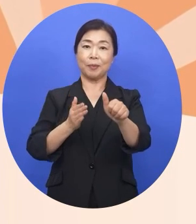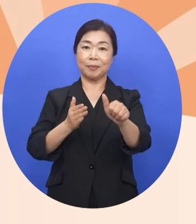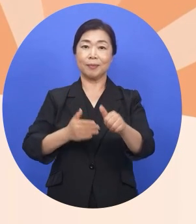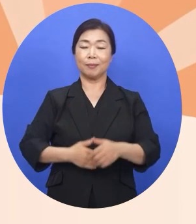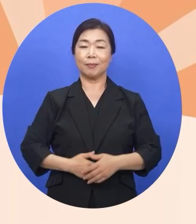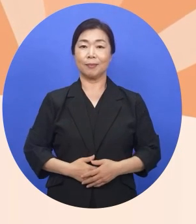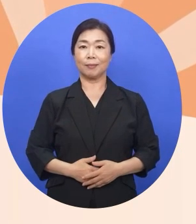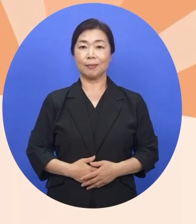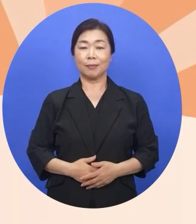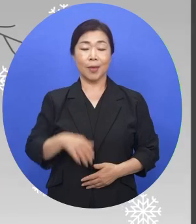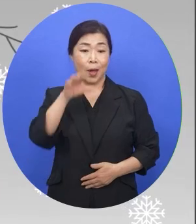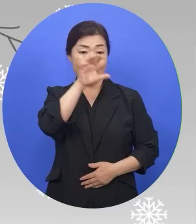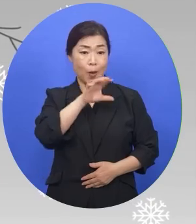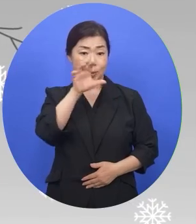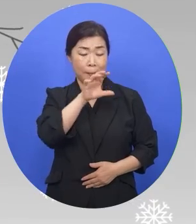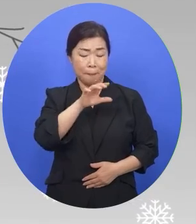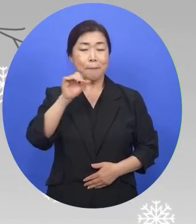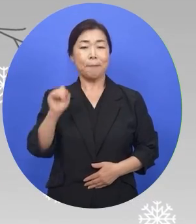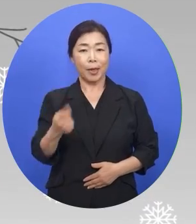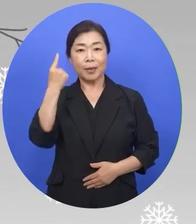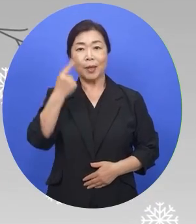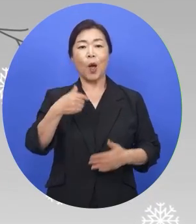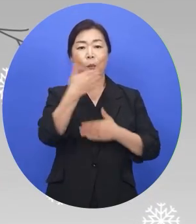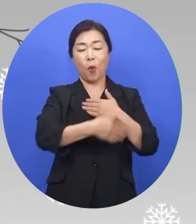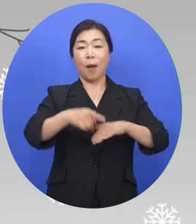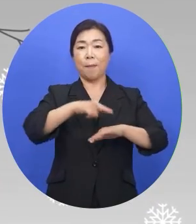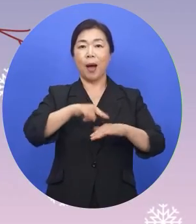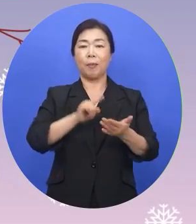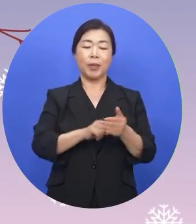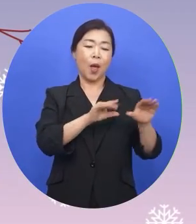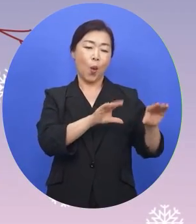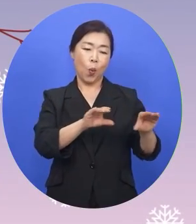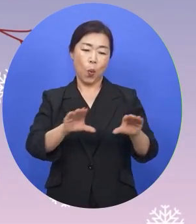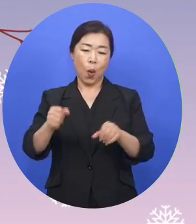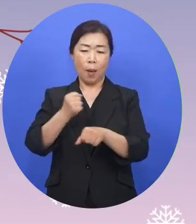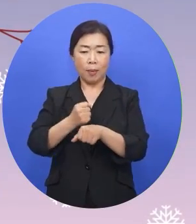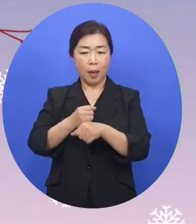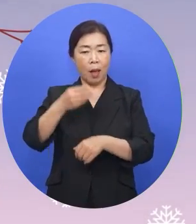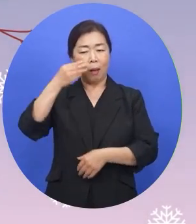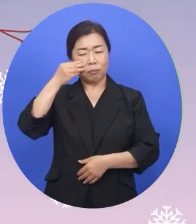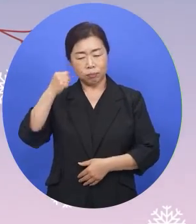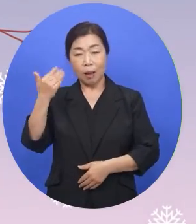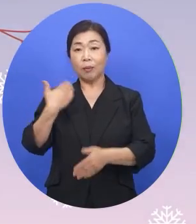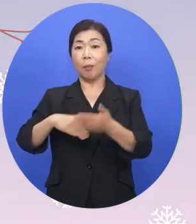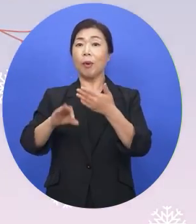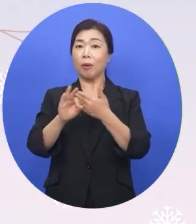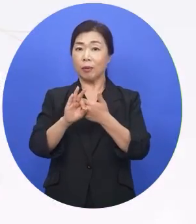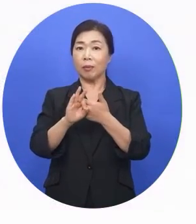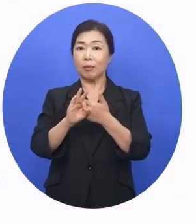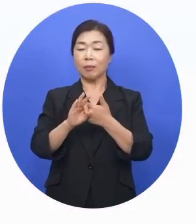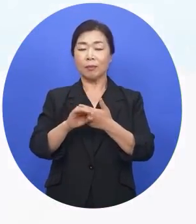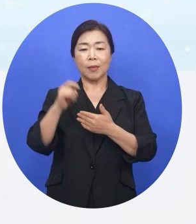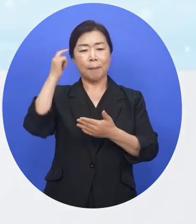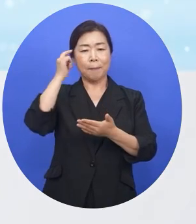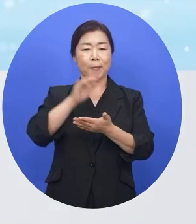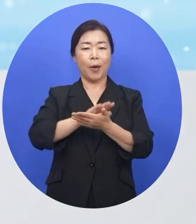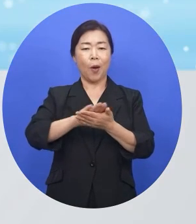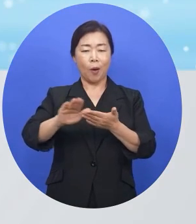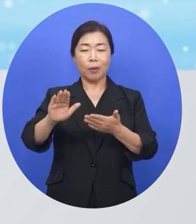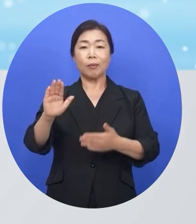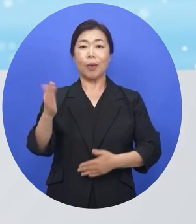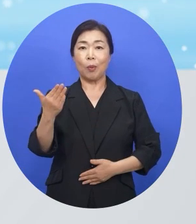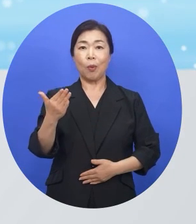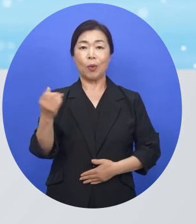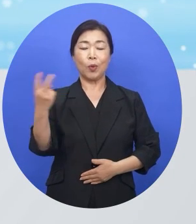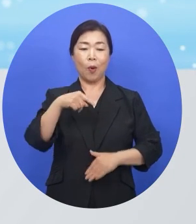연습해보세요. 연습을 통해 몸과 마음을 이완시키는 것에 익숙해지면 평온함을 찾을